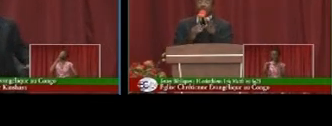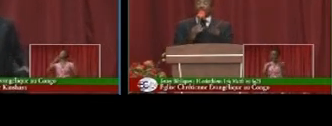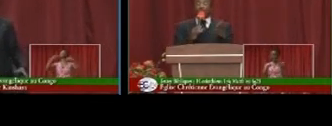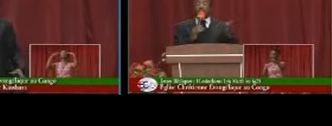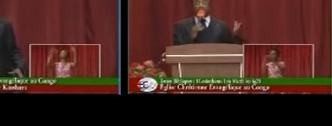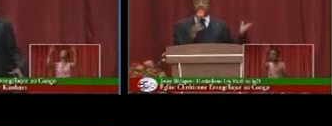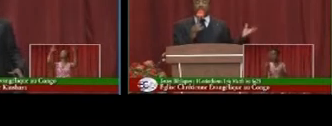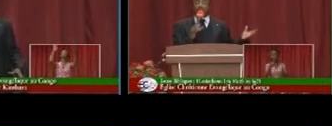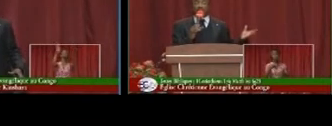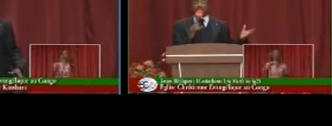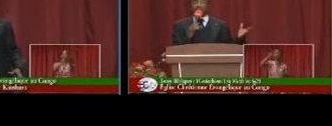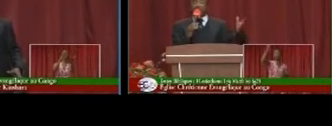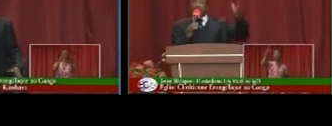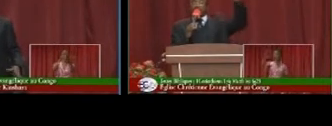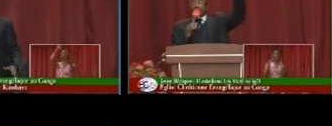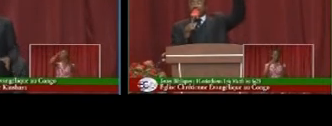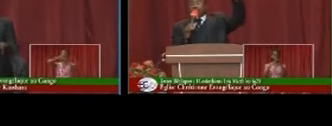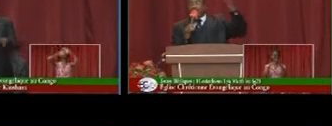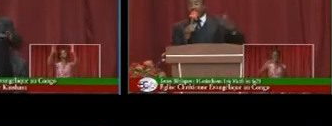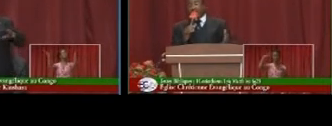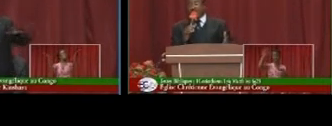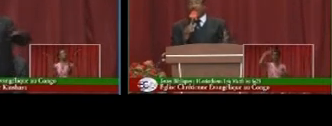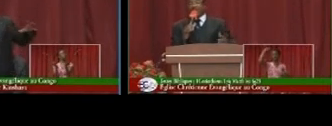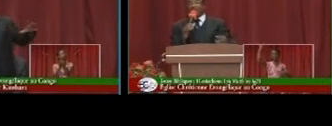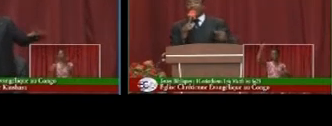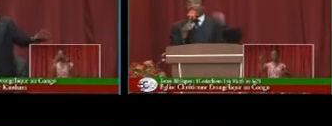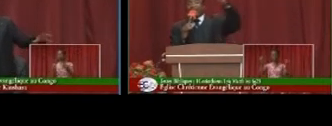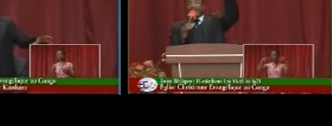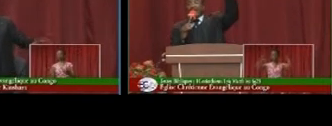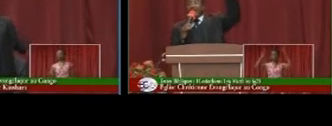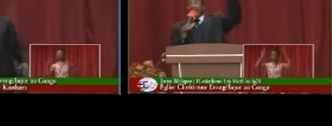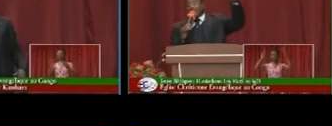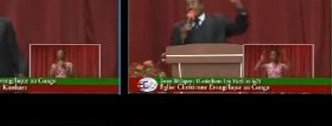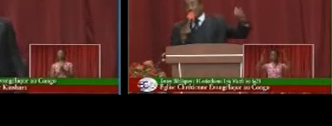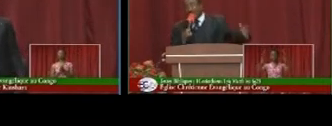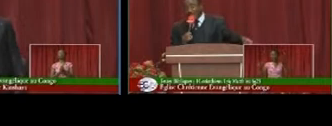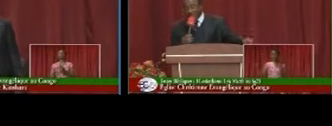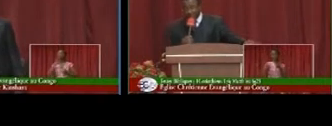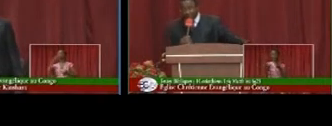dit souvent. Ah, au Congo, nous avons 80% de chrétiens.